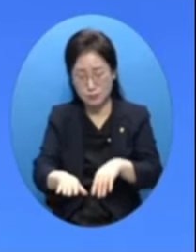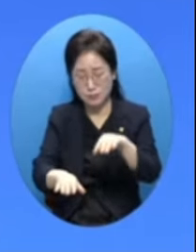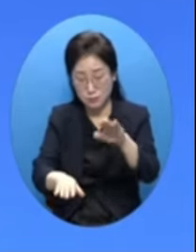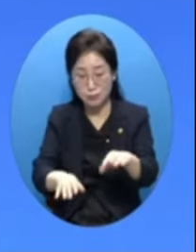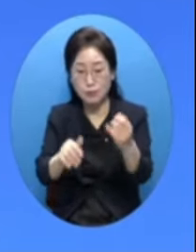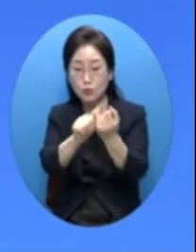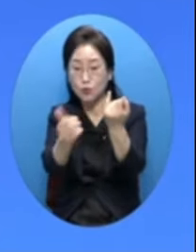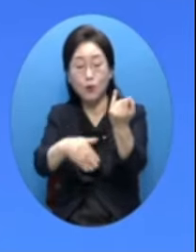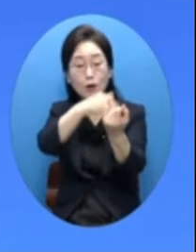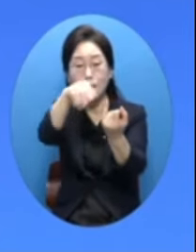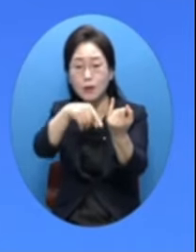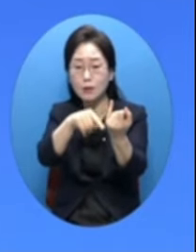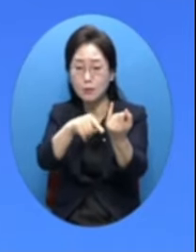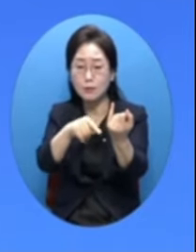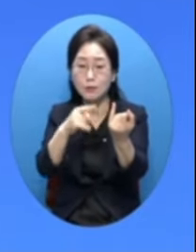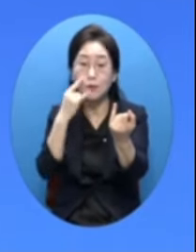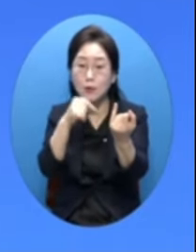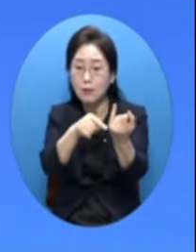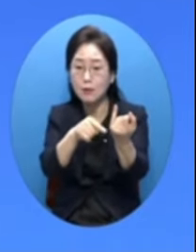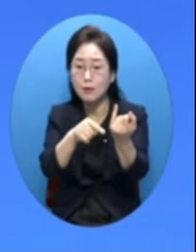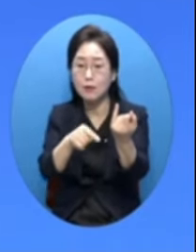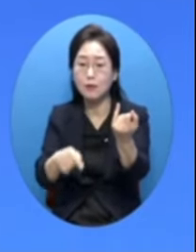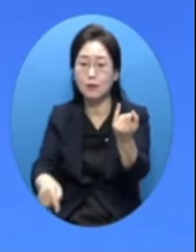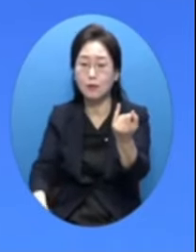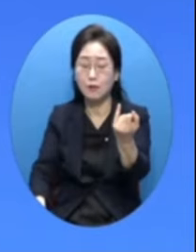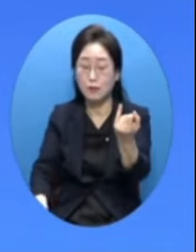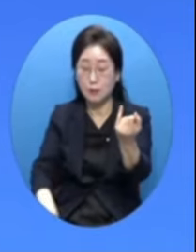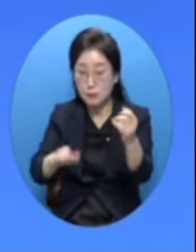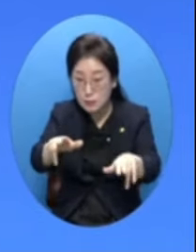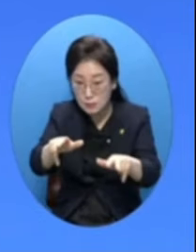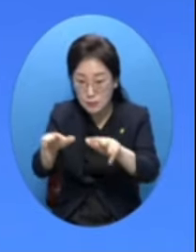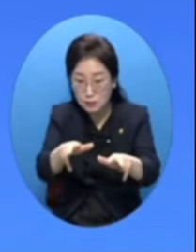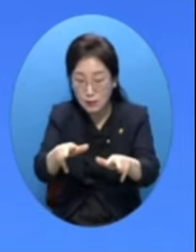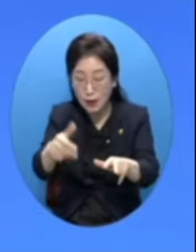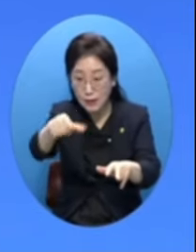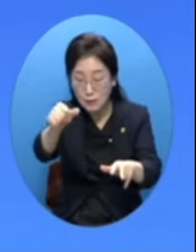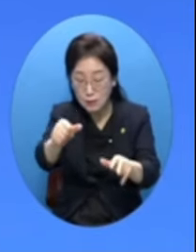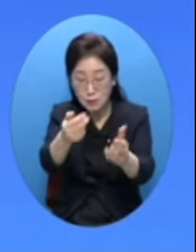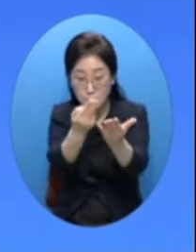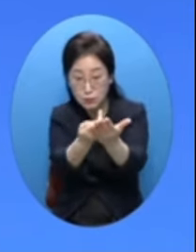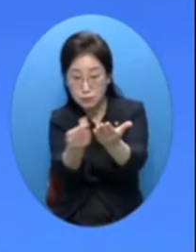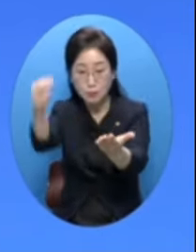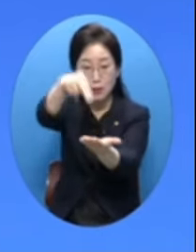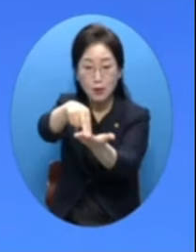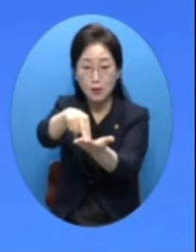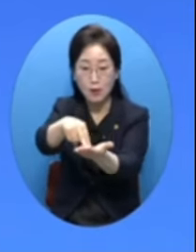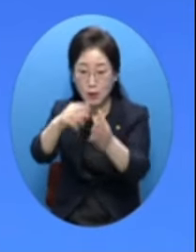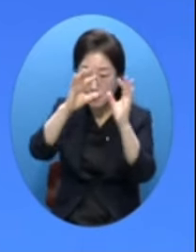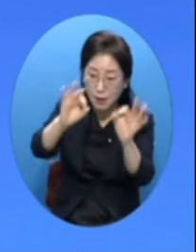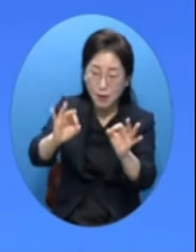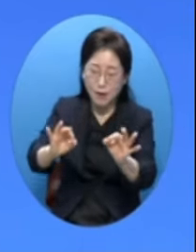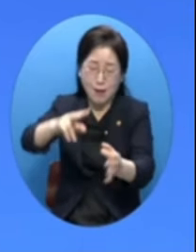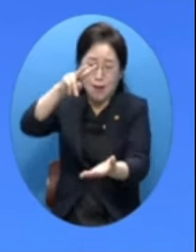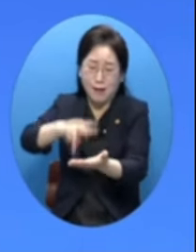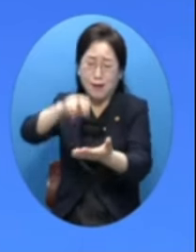과부 그 어머니가 눈앞에서 아들이 살아나는 모습을 보면서 아마 펄쩍펄쩍 뛰면서 두 손을